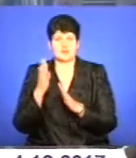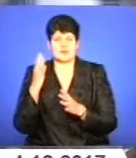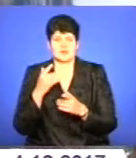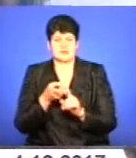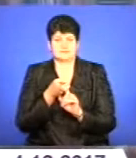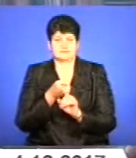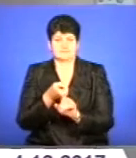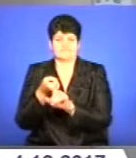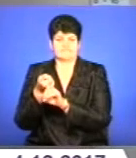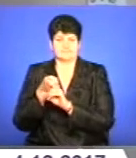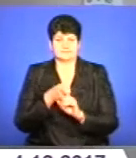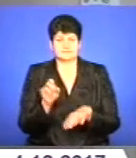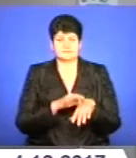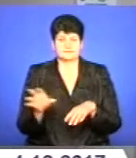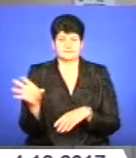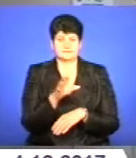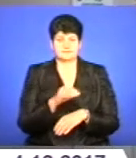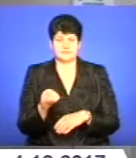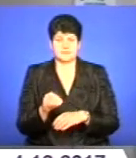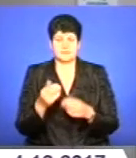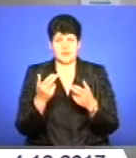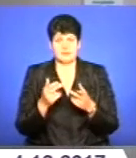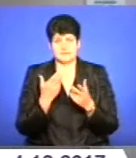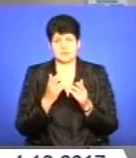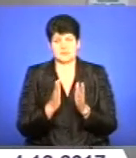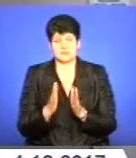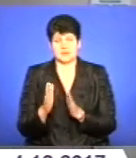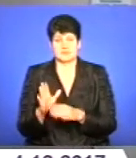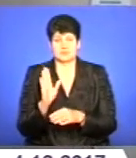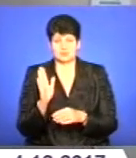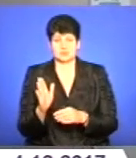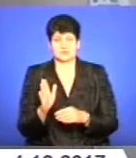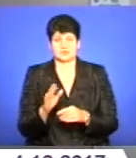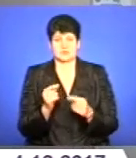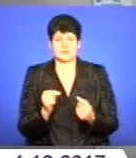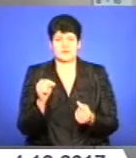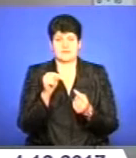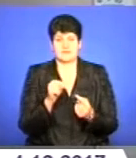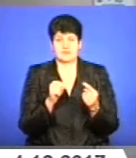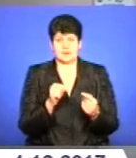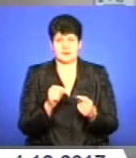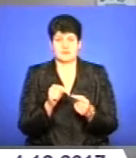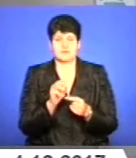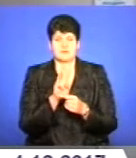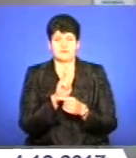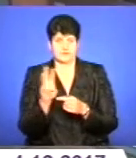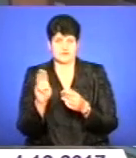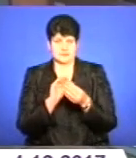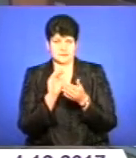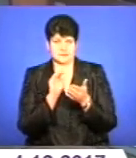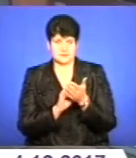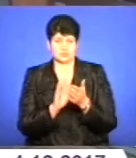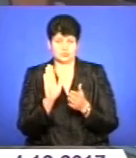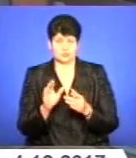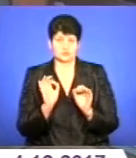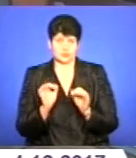заражуватися мікробами надалі. Так, звичайно, якщо буде дотримуватися всіх графіку, відведеного їм по онлайні, по запису тоді, так?